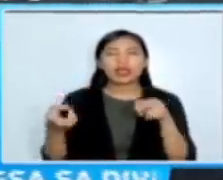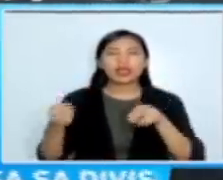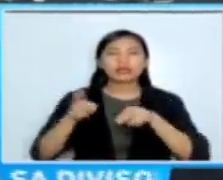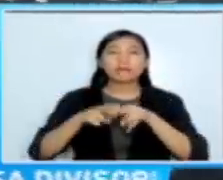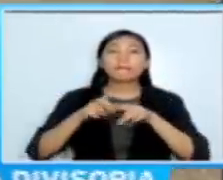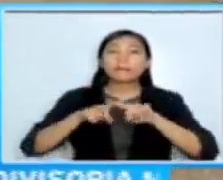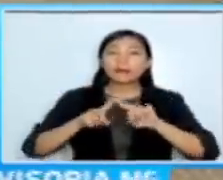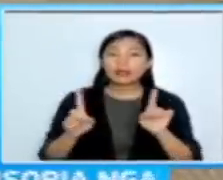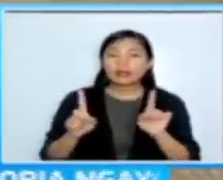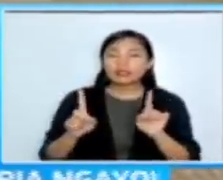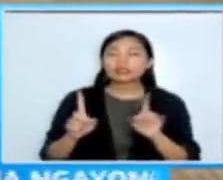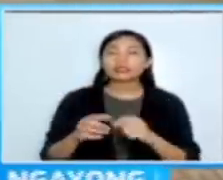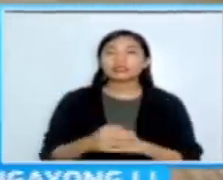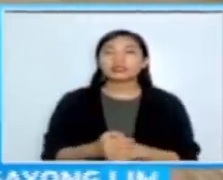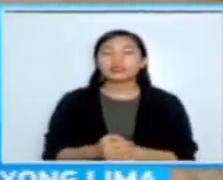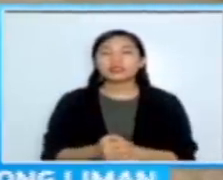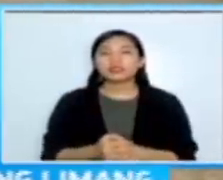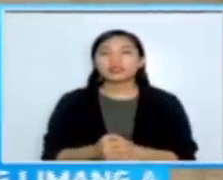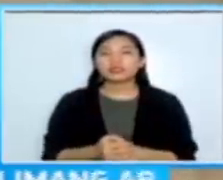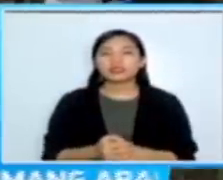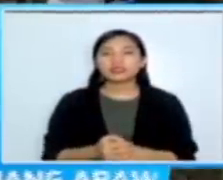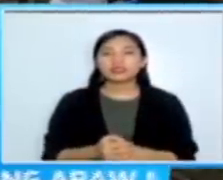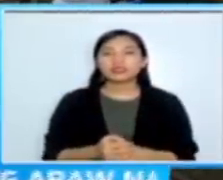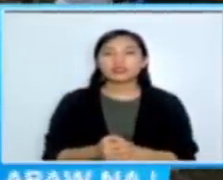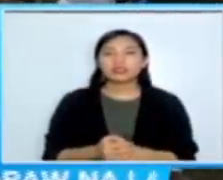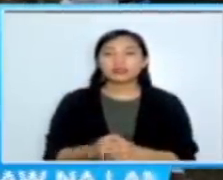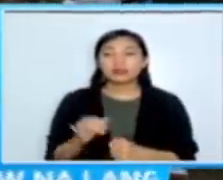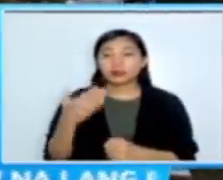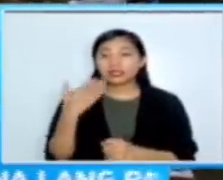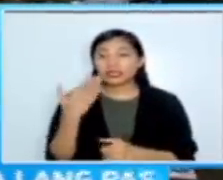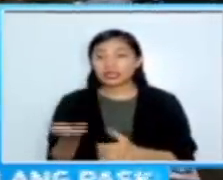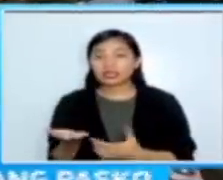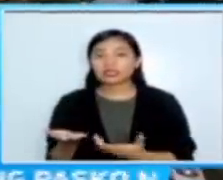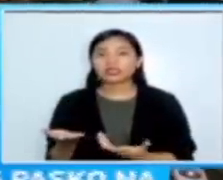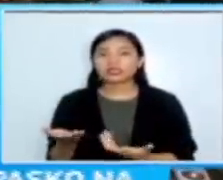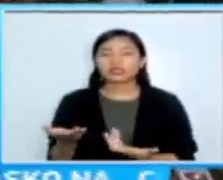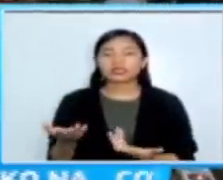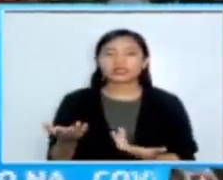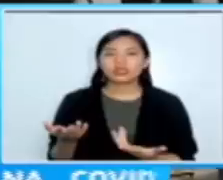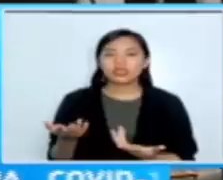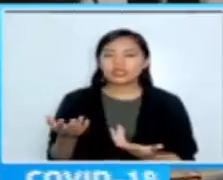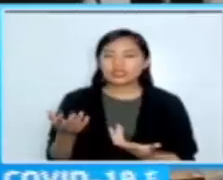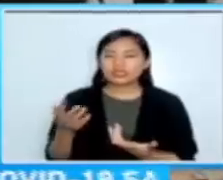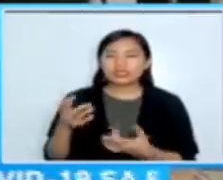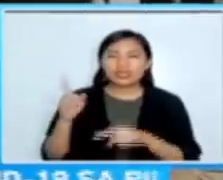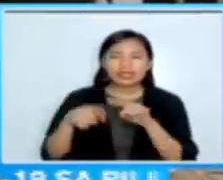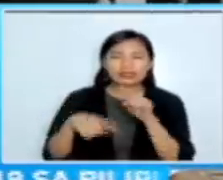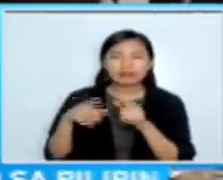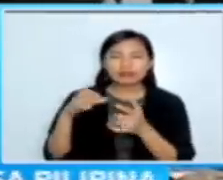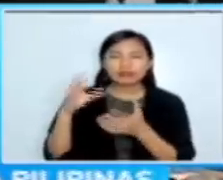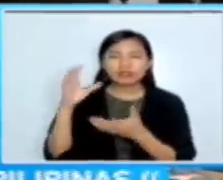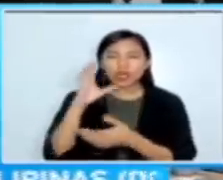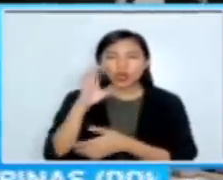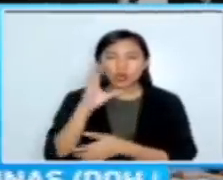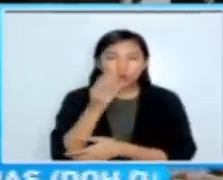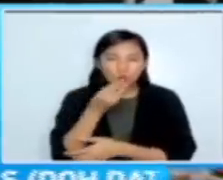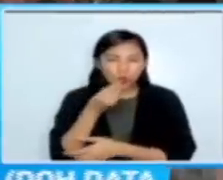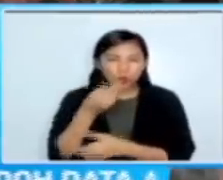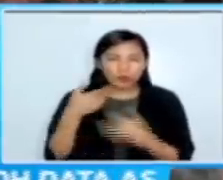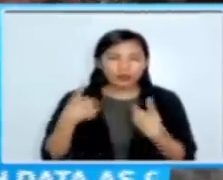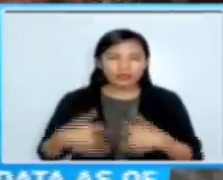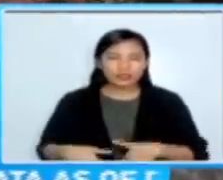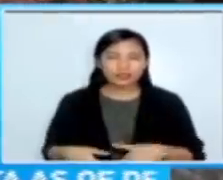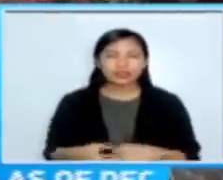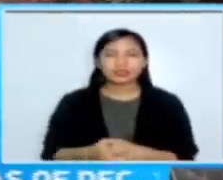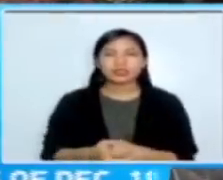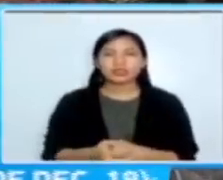sakuna. Pero syempre, pag patay, hindi ko na gusto mag-distinguish. Mga sa 14, para na trauma, na